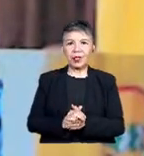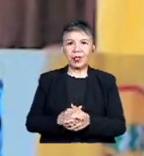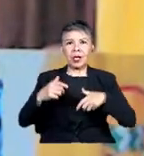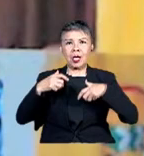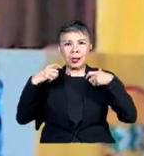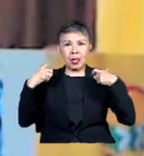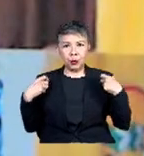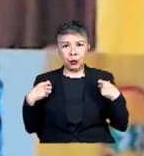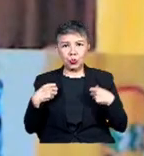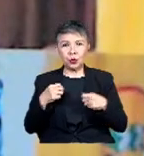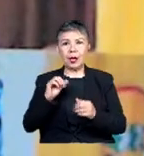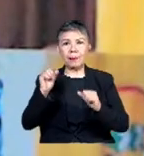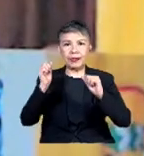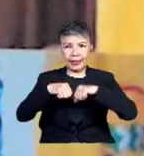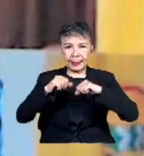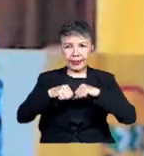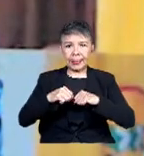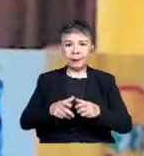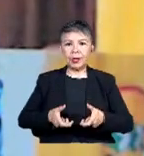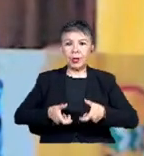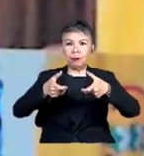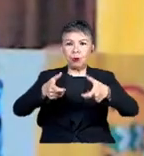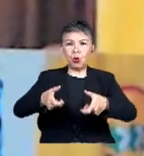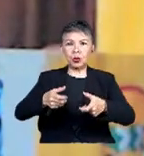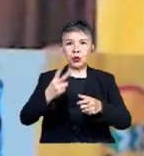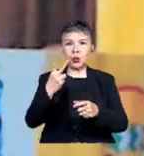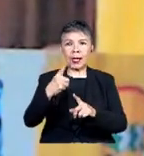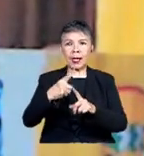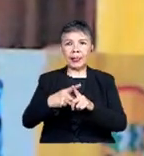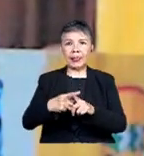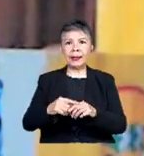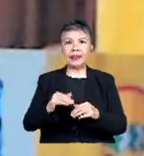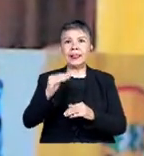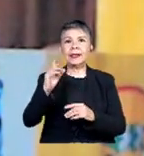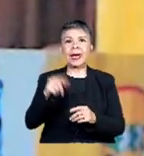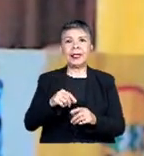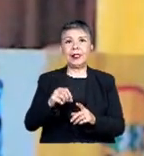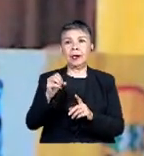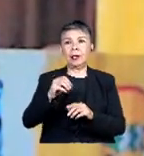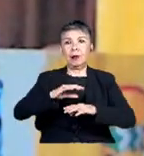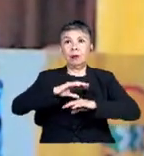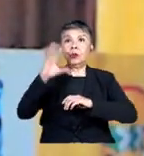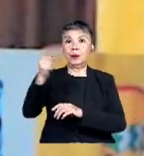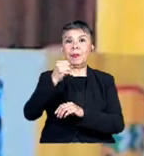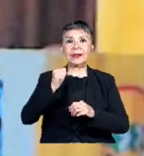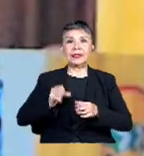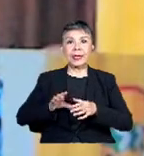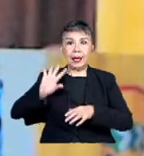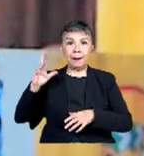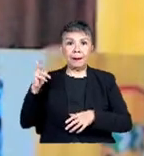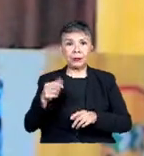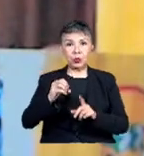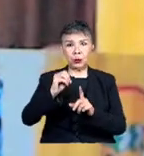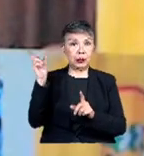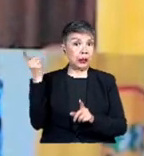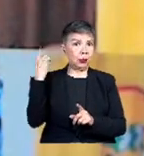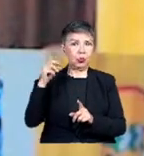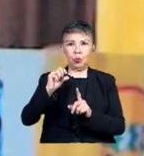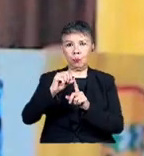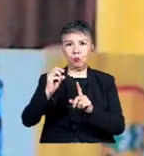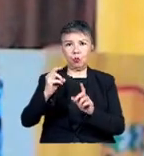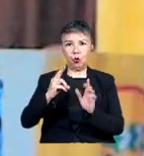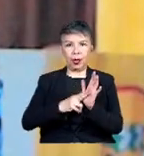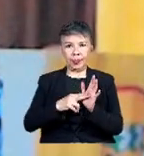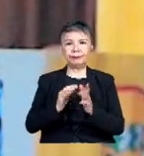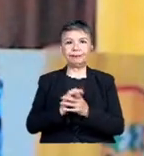dia berjanji daripada mereka, dia akan memberikan bonus dua kali lipat dari peraih emas pada Pon tersebut.